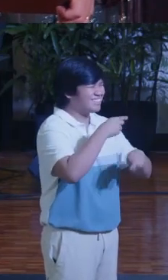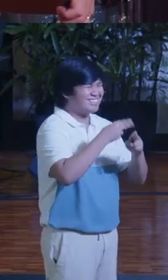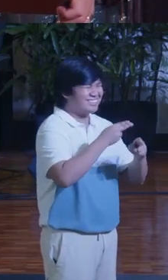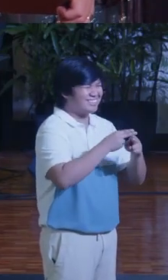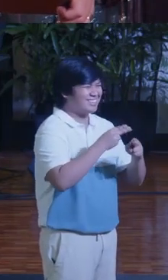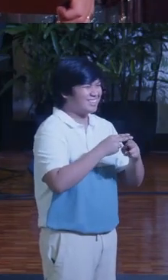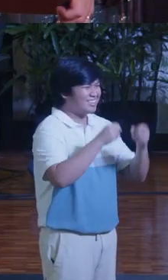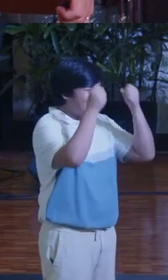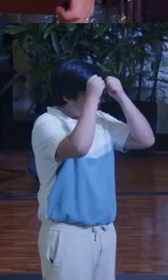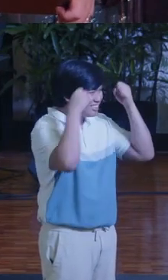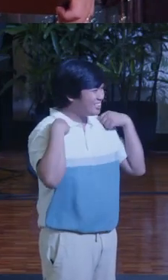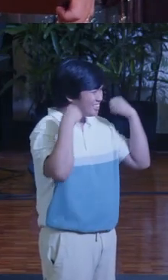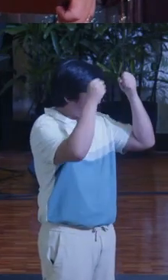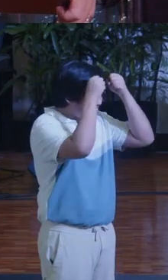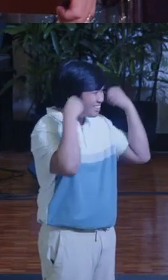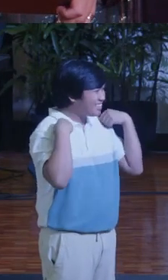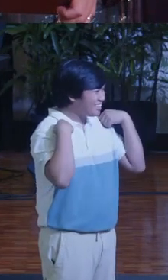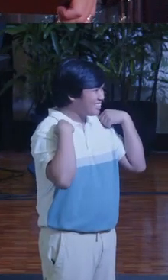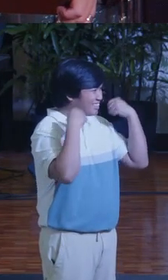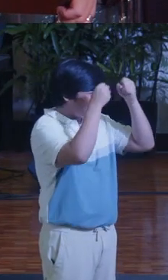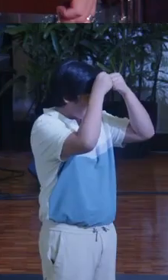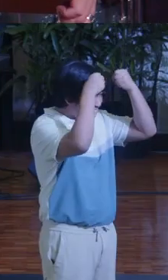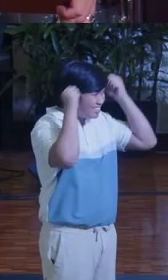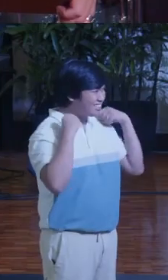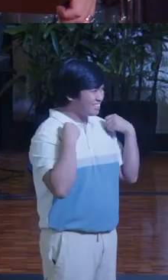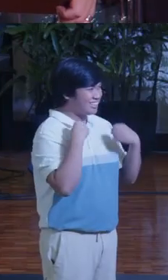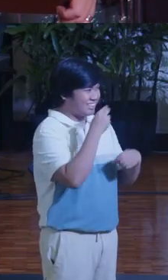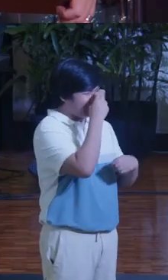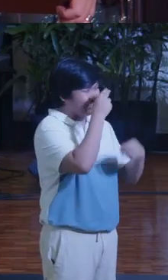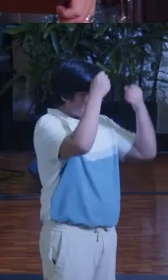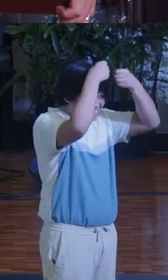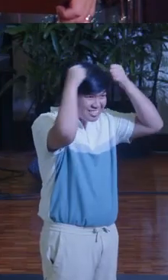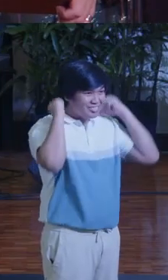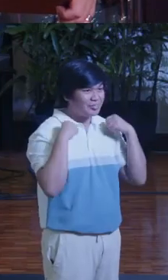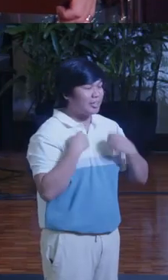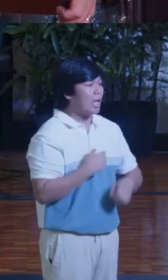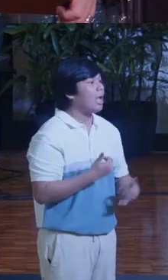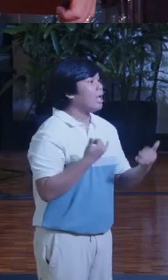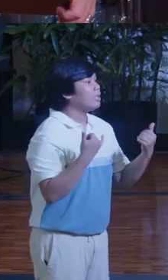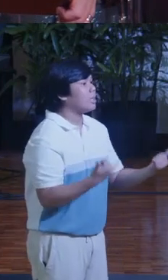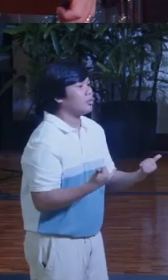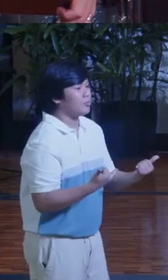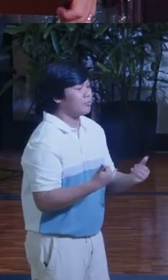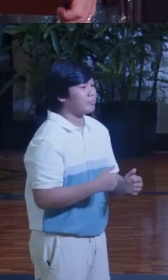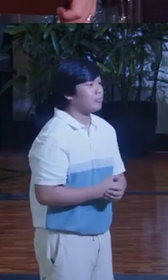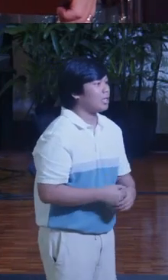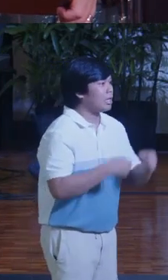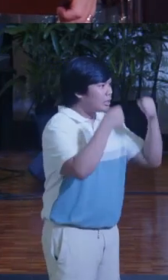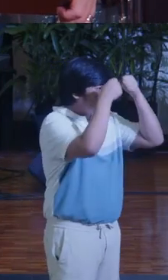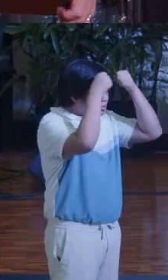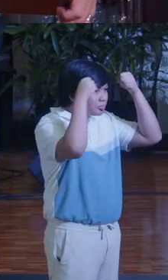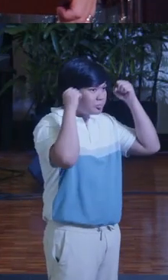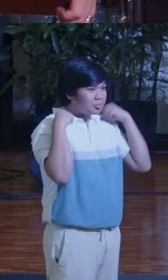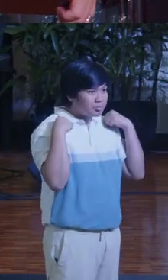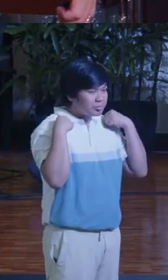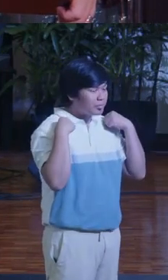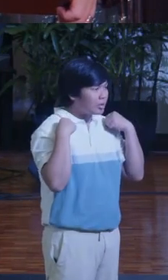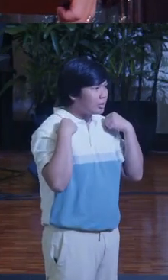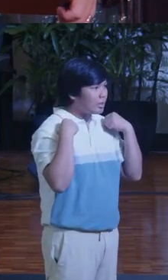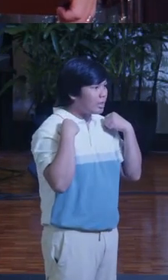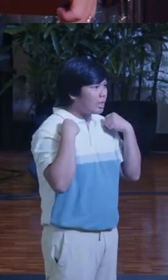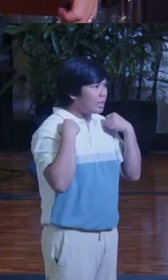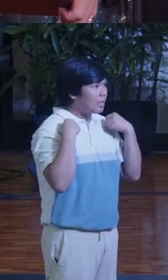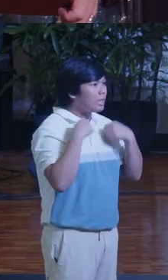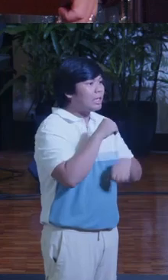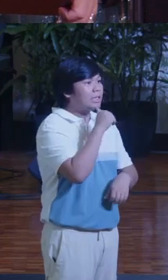mga Arabs. Ngayon, hindi po lahat ng Arab pareho ni Ishmael. At hindi